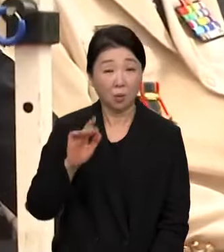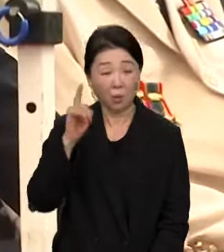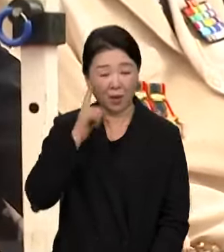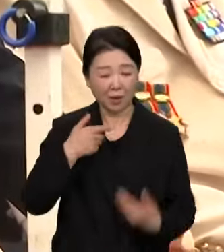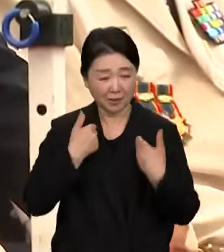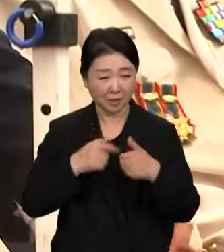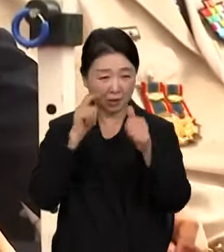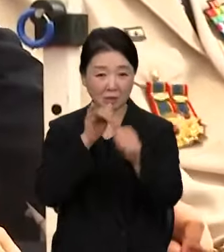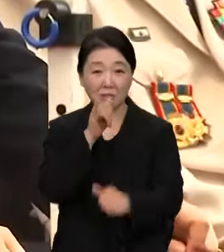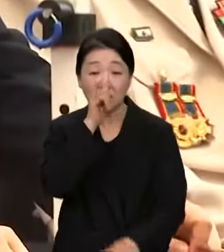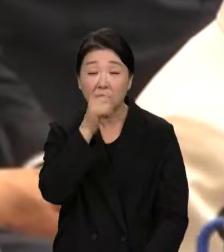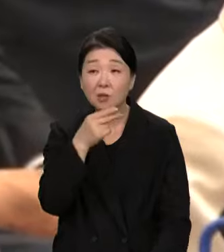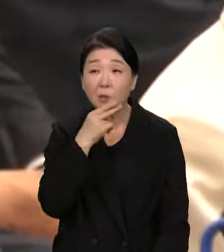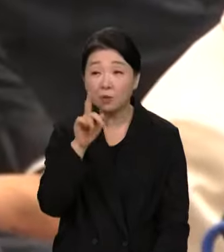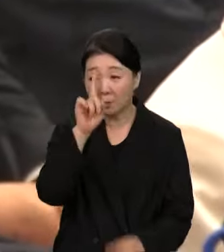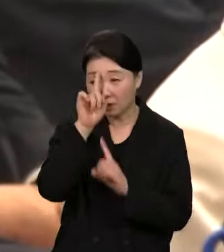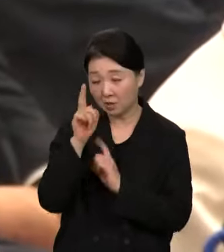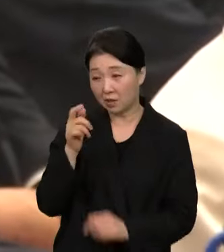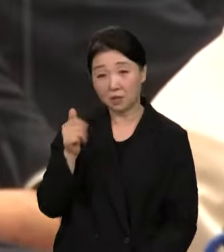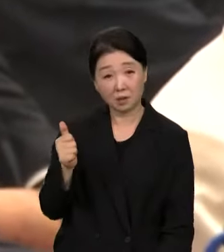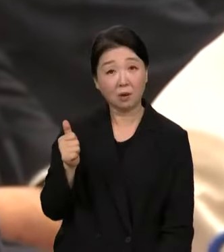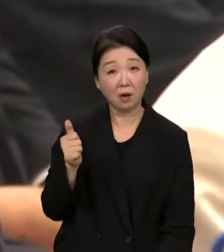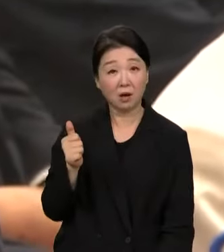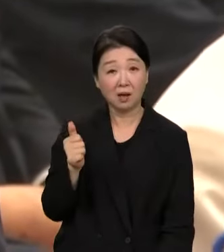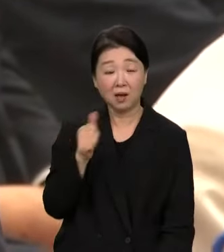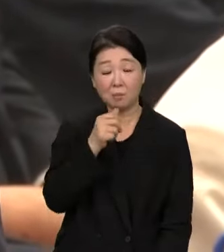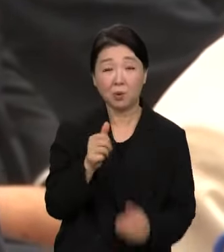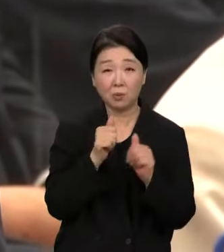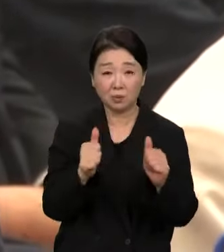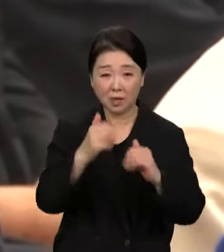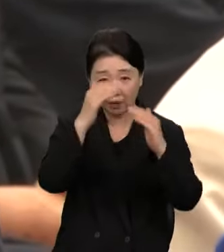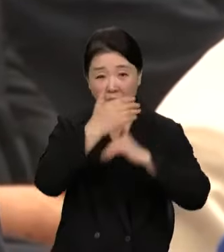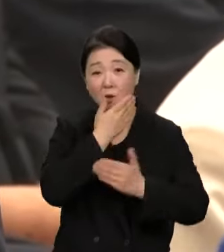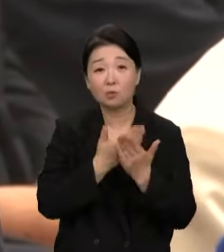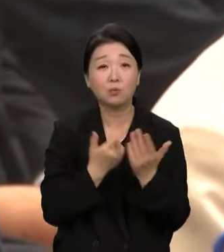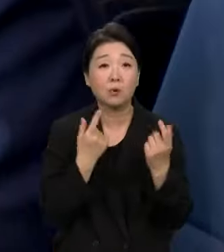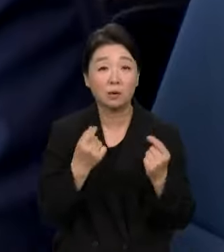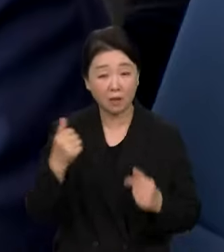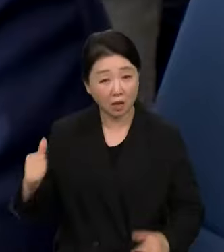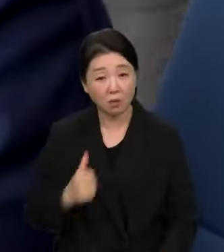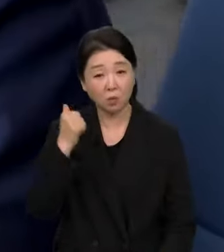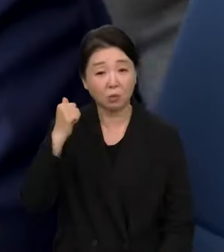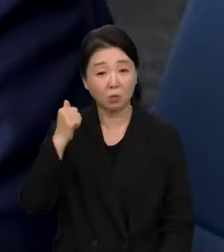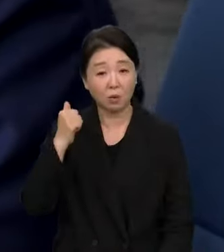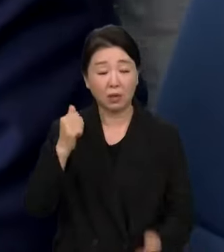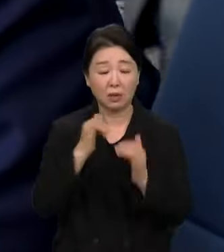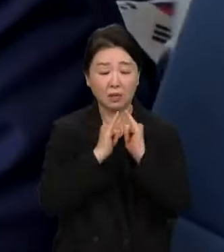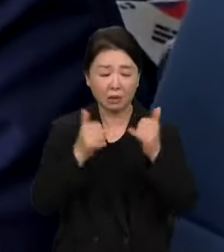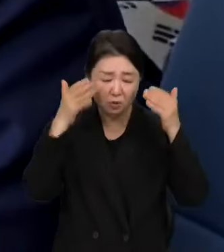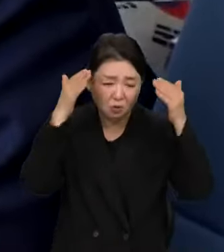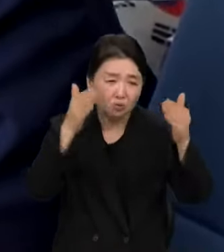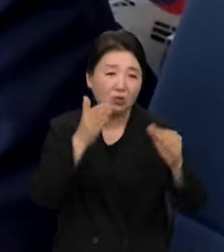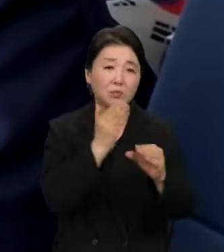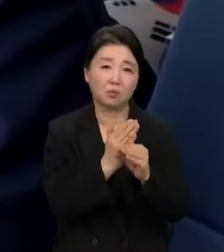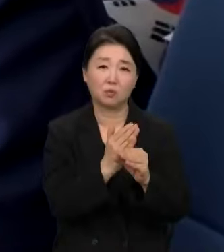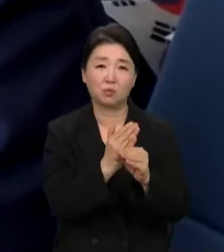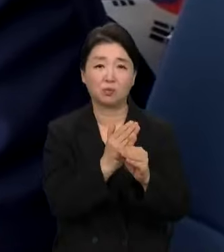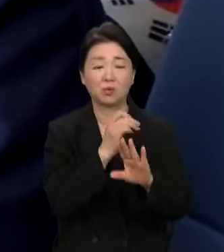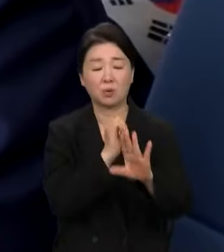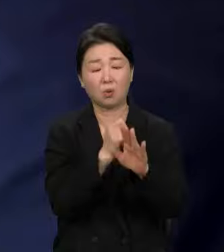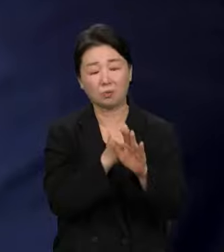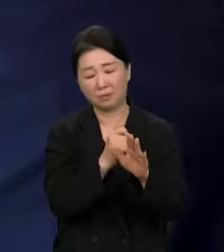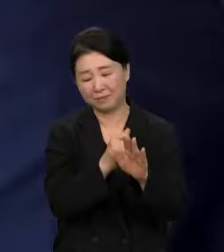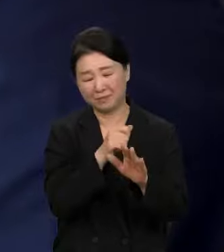있었는지에 대해 이전 장측 변호 있는 JTBC 내용이 중요한 건데 경로의 사람들이 꽂혀 있는 부분을 지적한 것이라고